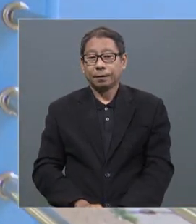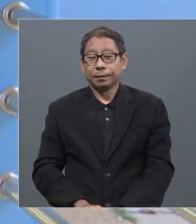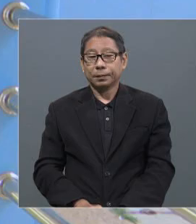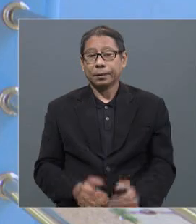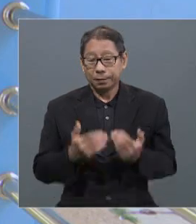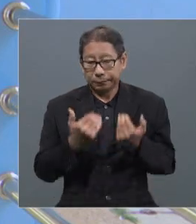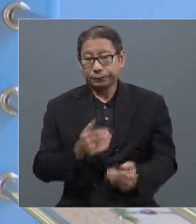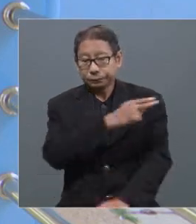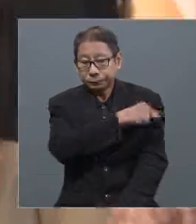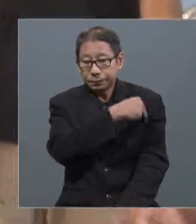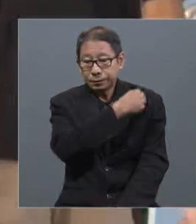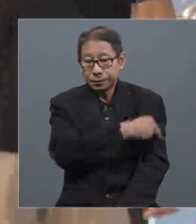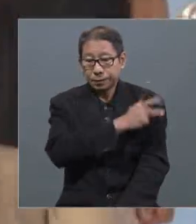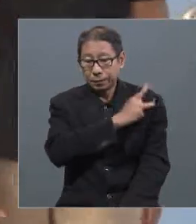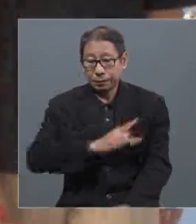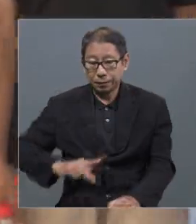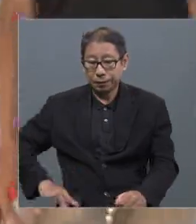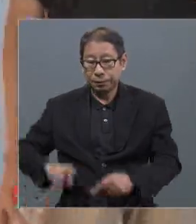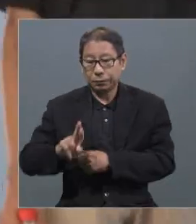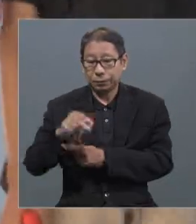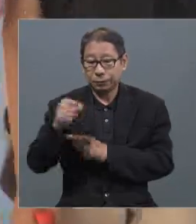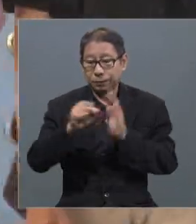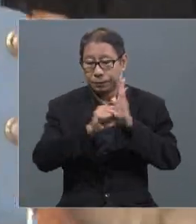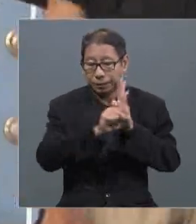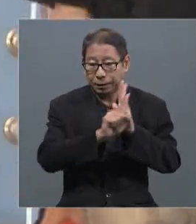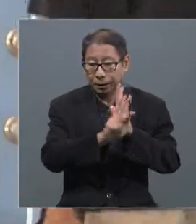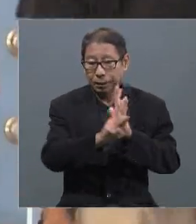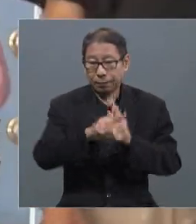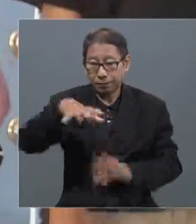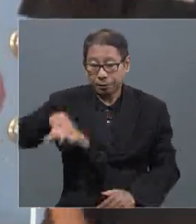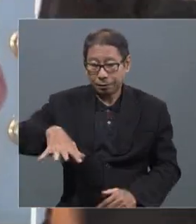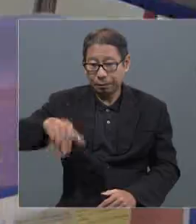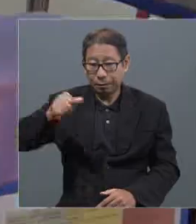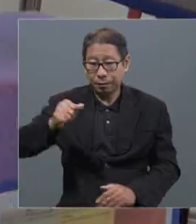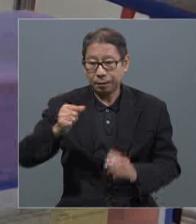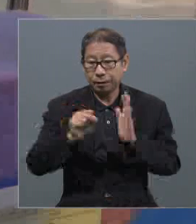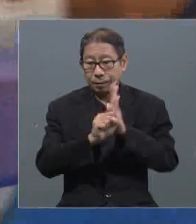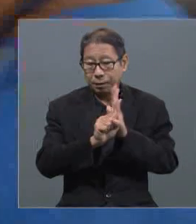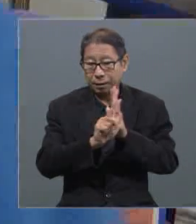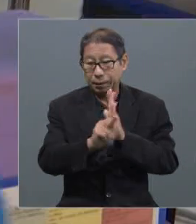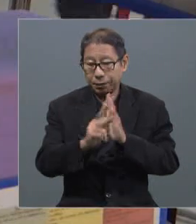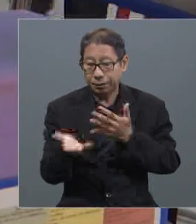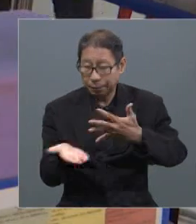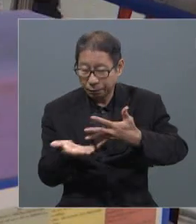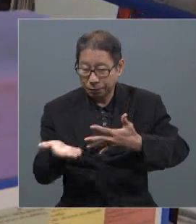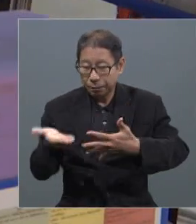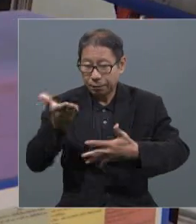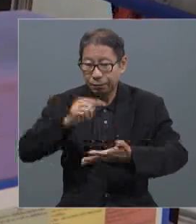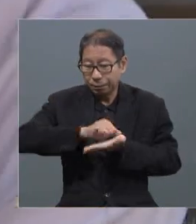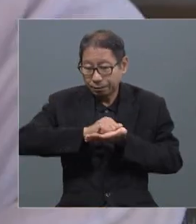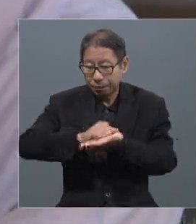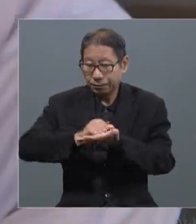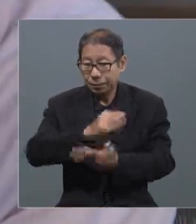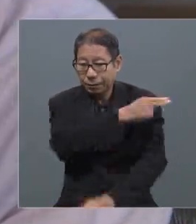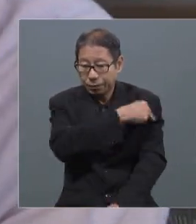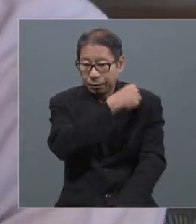ปัจจุบันโรงพยาบาลสมเด็จพระยุพราชสระแก้วอำเภอเมืองจังหวัดสระแก้วได้ยกฐานะให้บริการเป็นโร